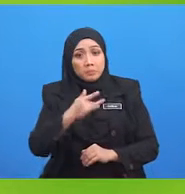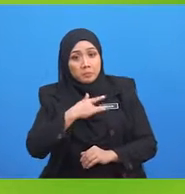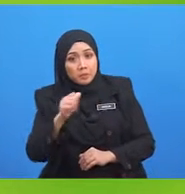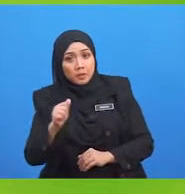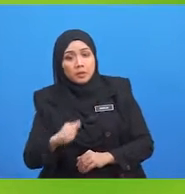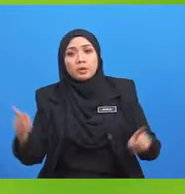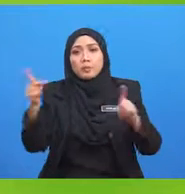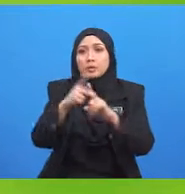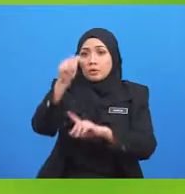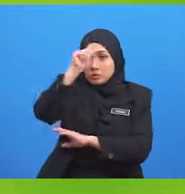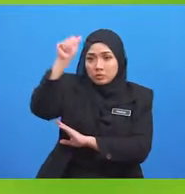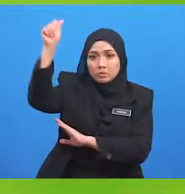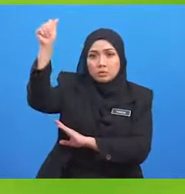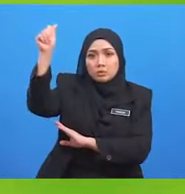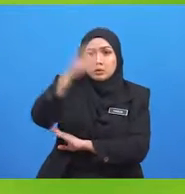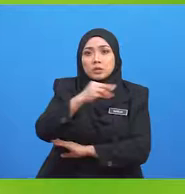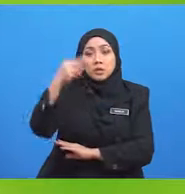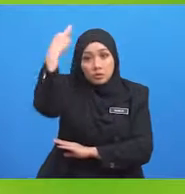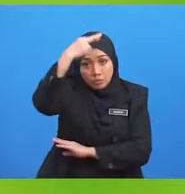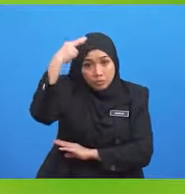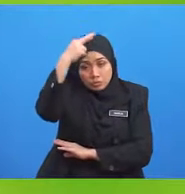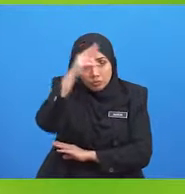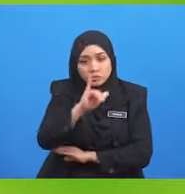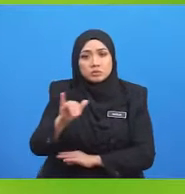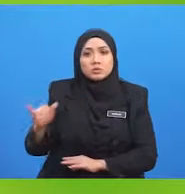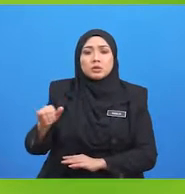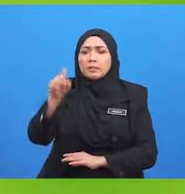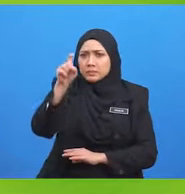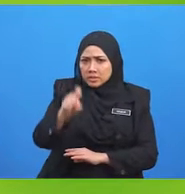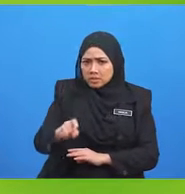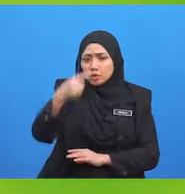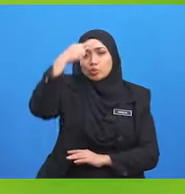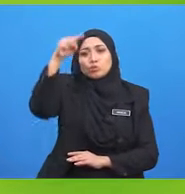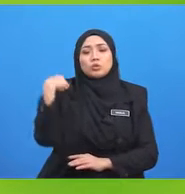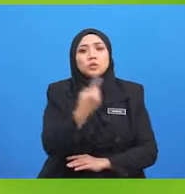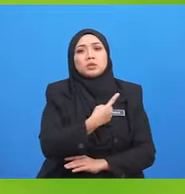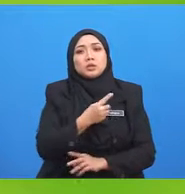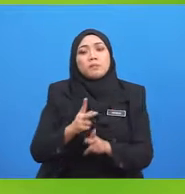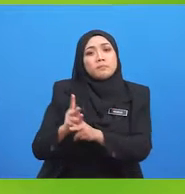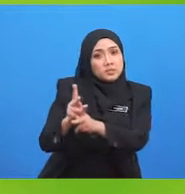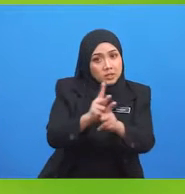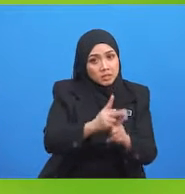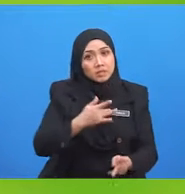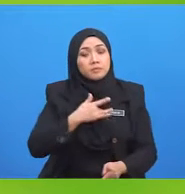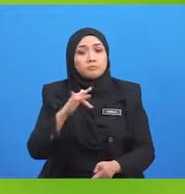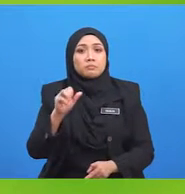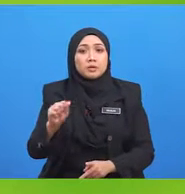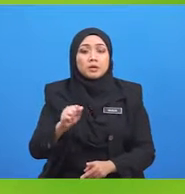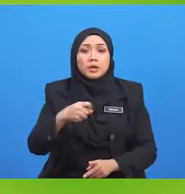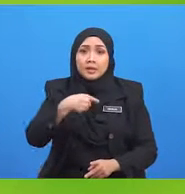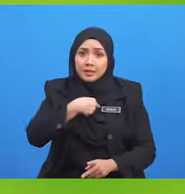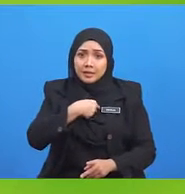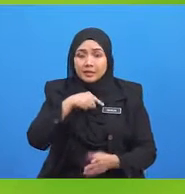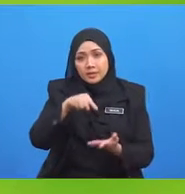taala dan rasulnya, perlulah untuk kita menjaga iman kita ini supaya tidak